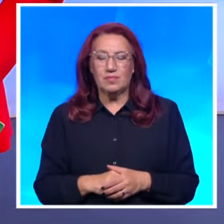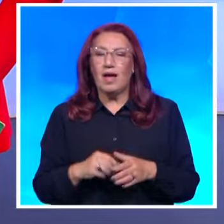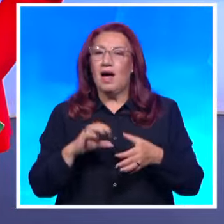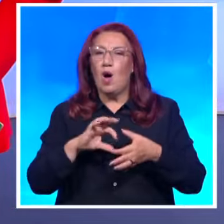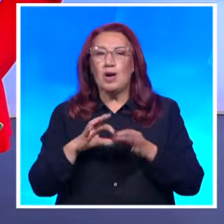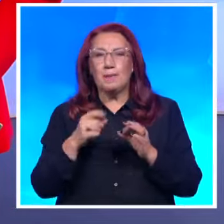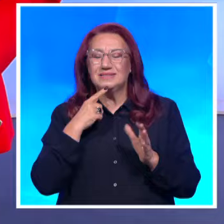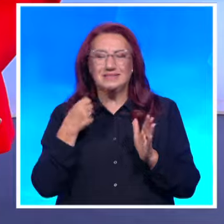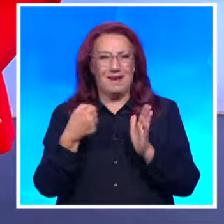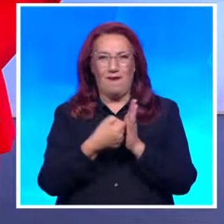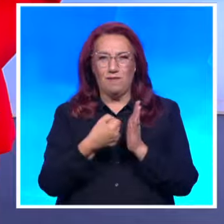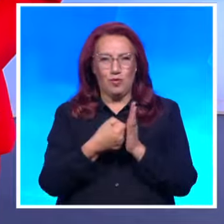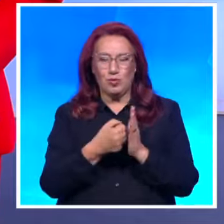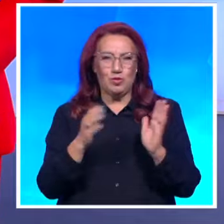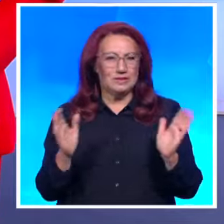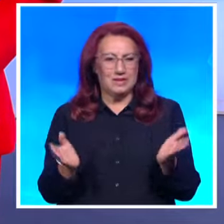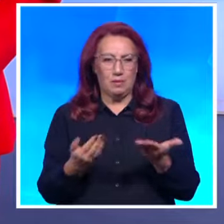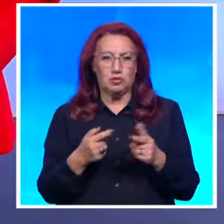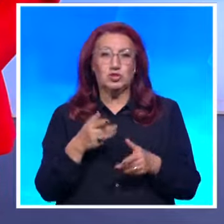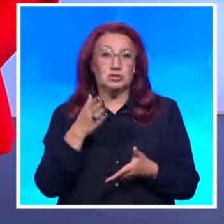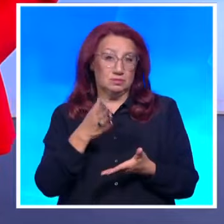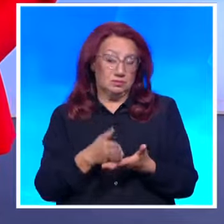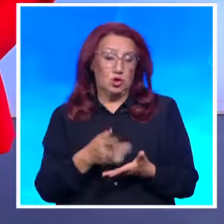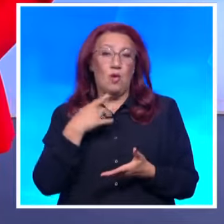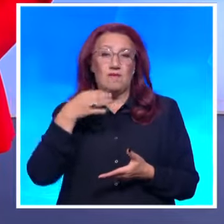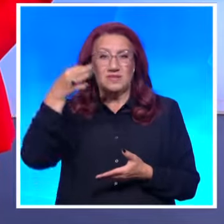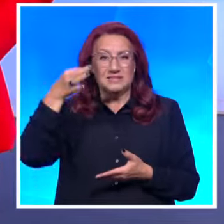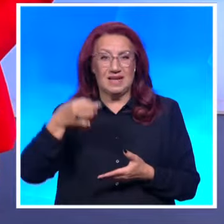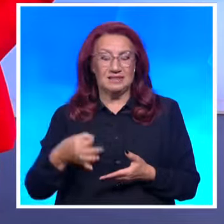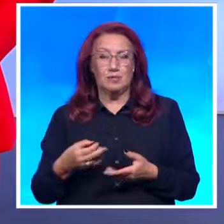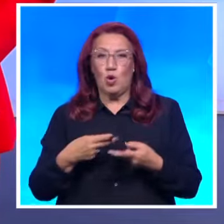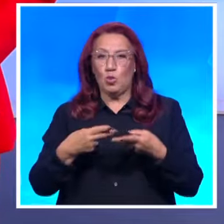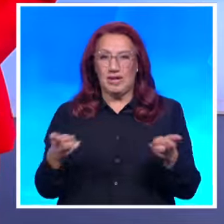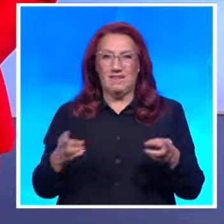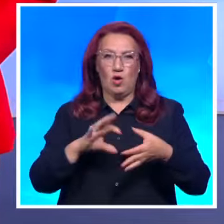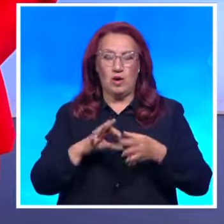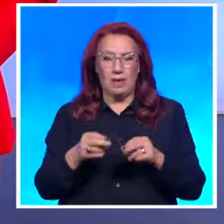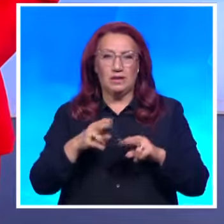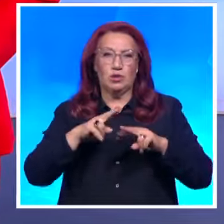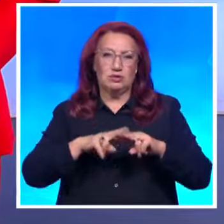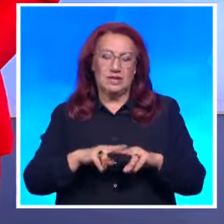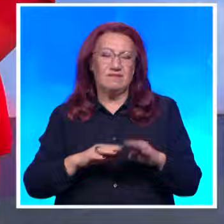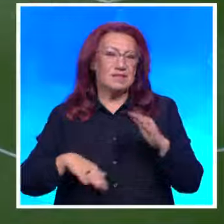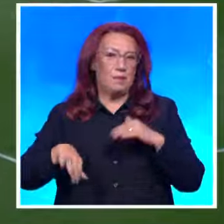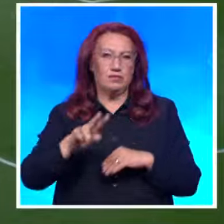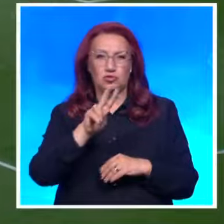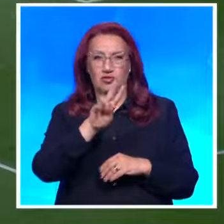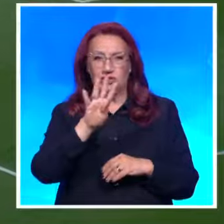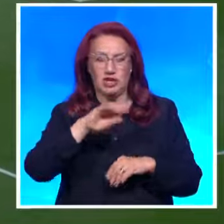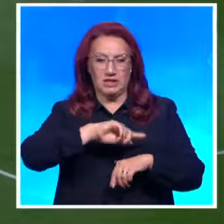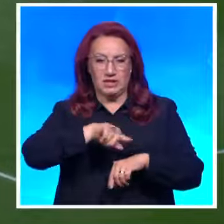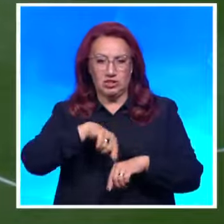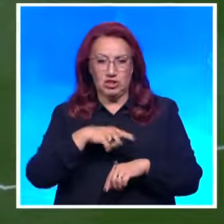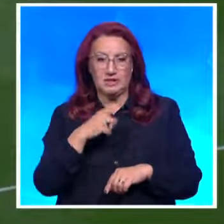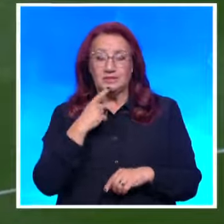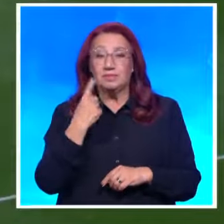Олимпийският футболен турнир вече започна, въпреки че до официалната церемония по откриването на игрите остават повече от 24 часа. Един от фаворитите